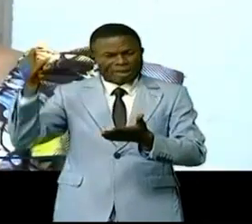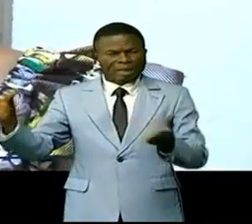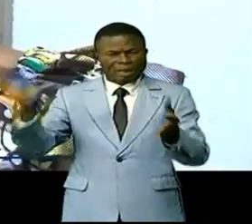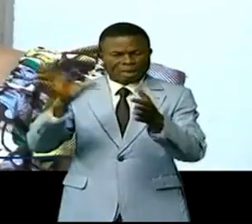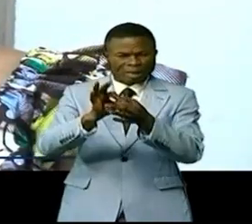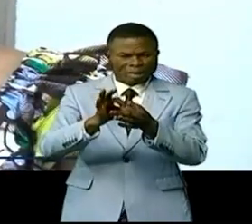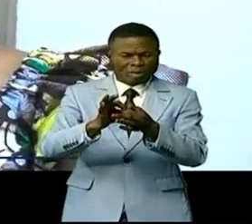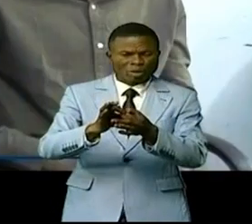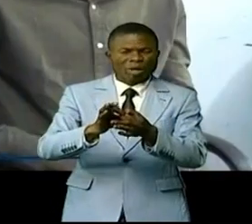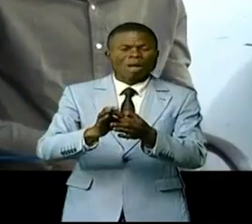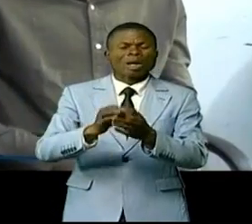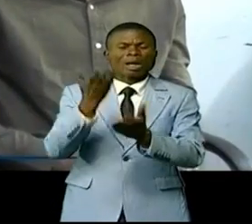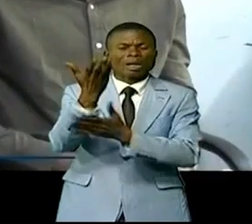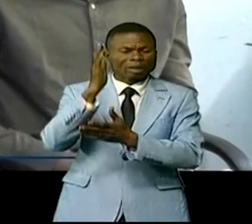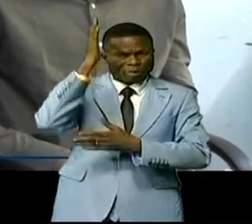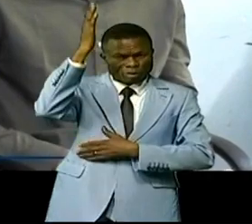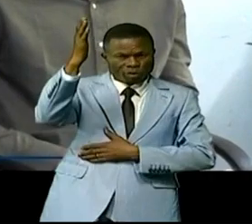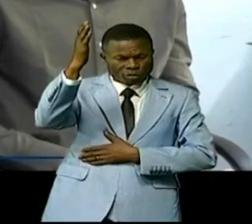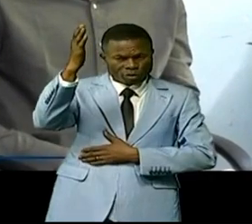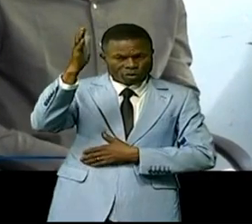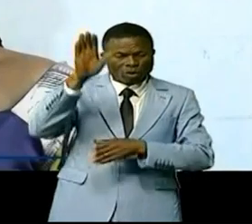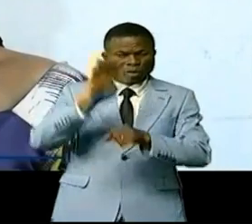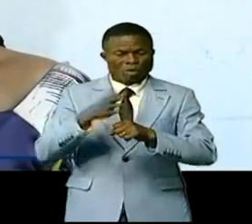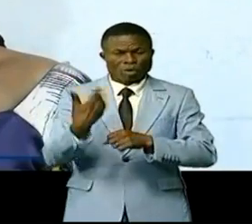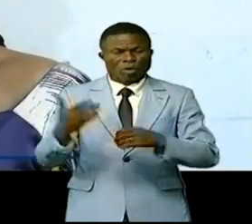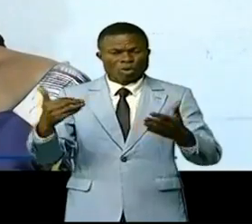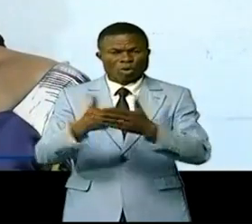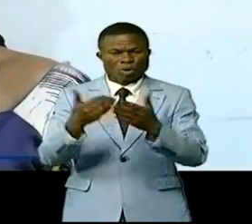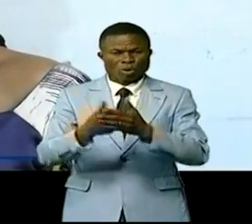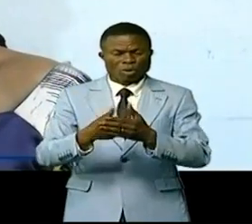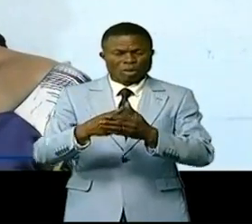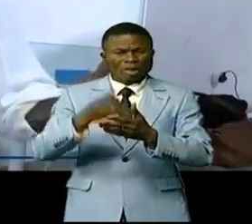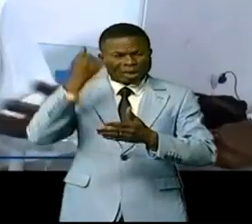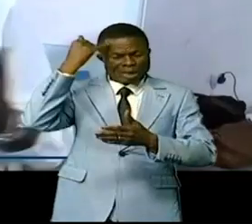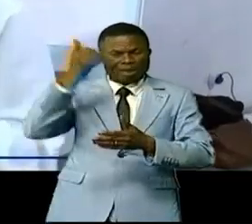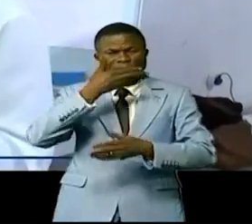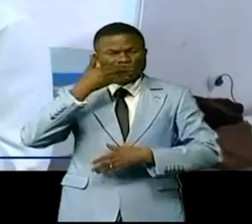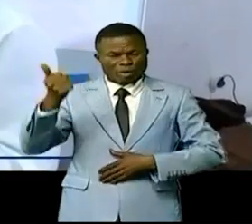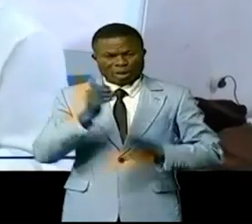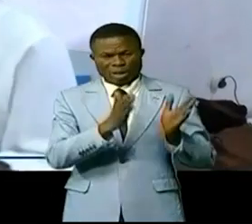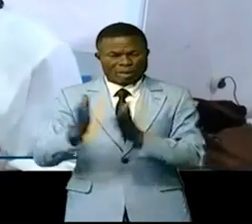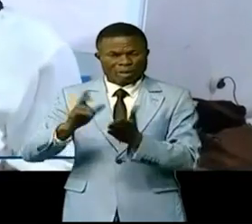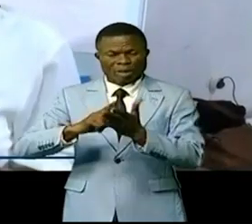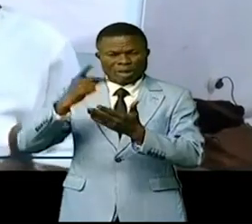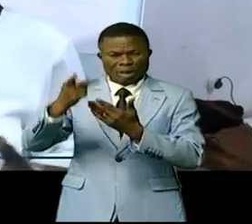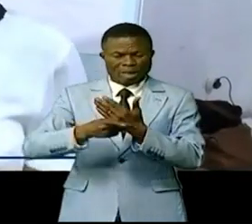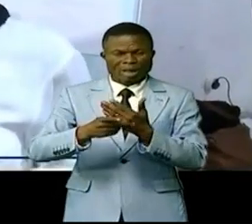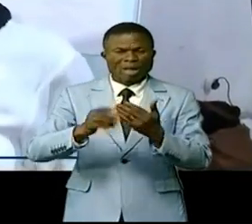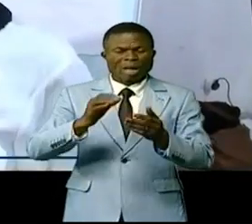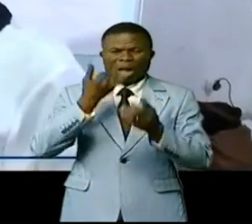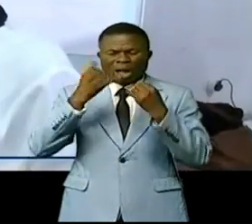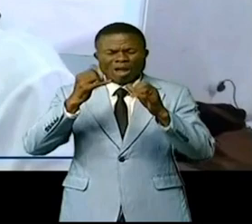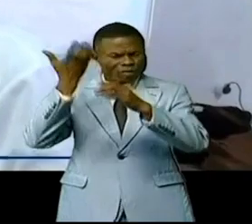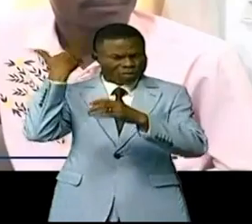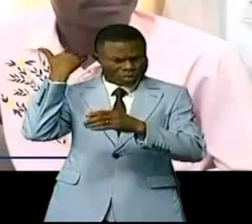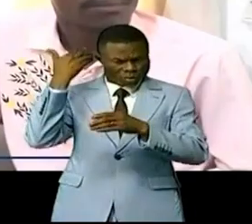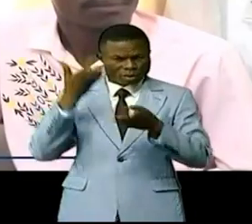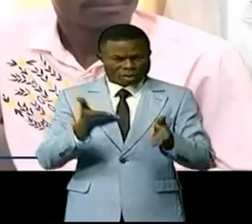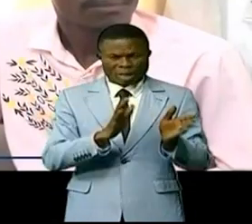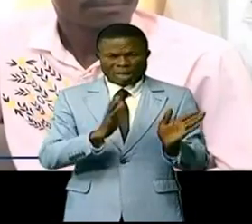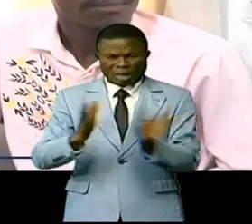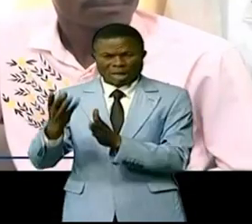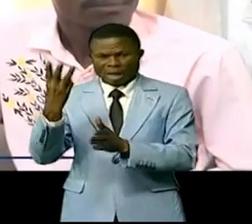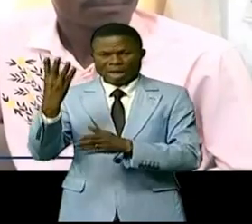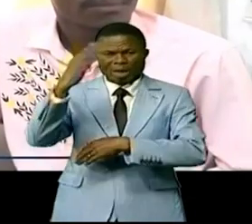des éventuels amendements. Au nombre de ces innovations, la présente initiative élaborée à la base des données recueillies sur le terrain élargit les